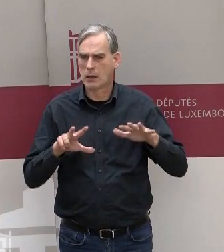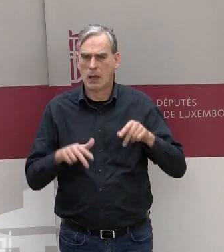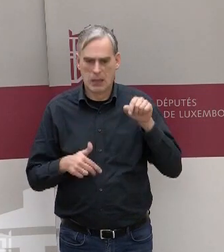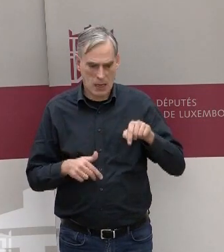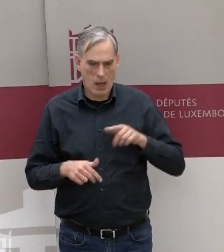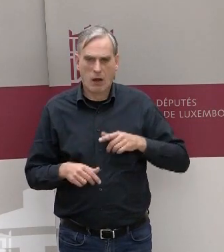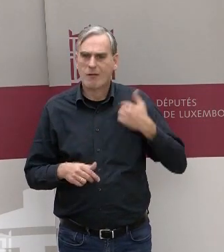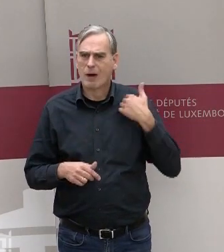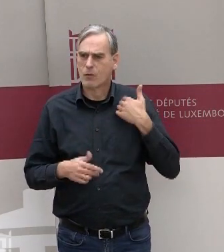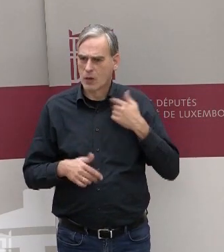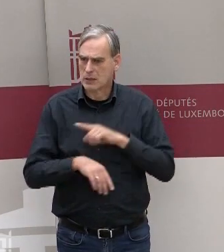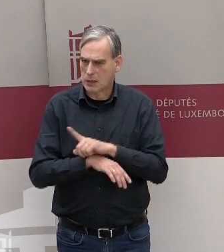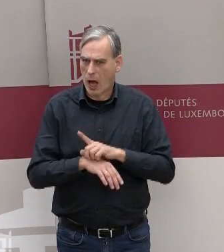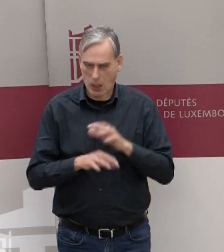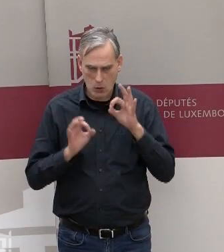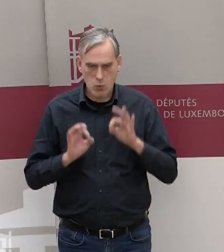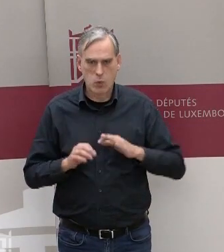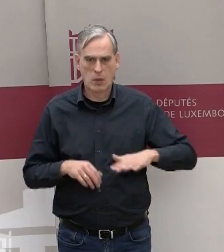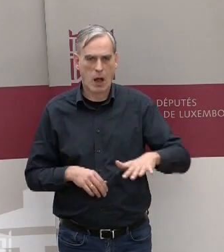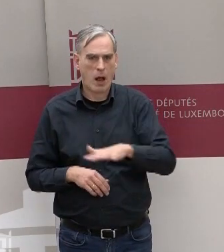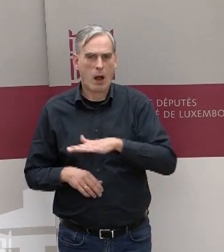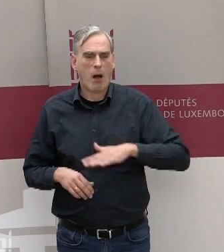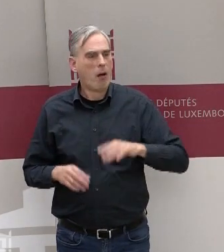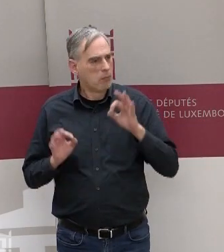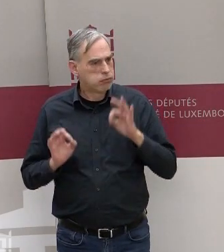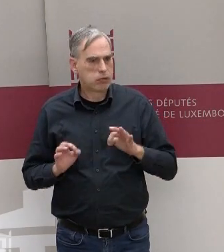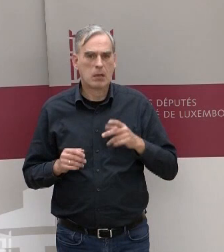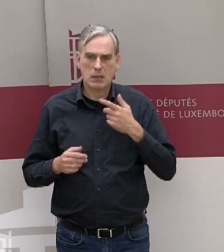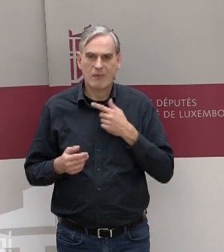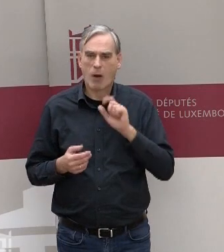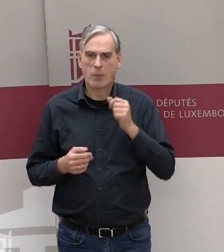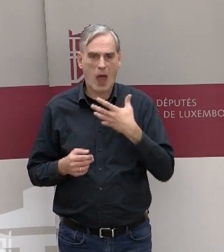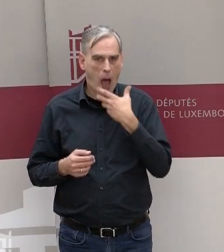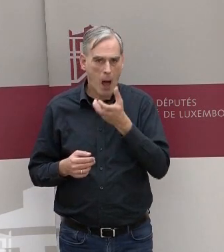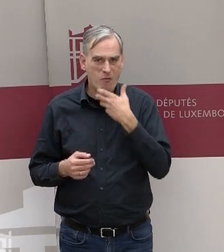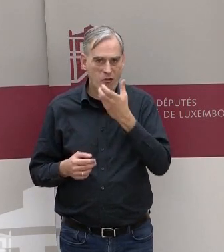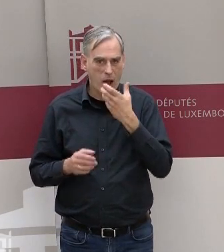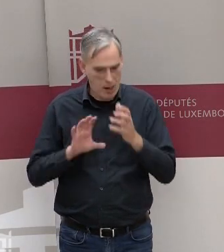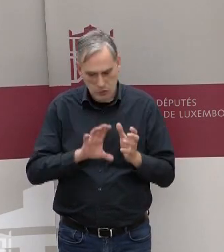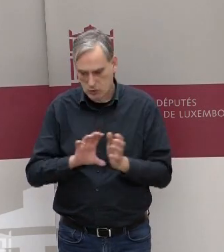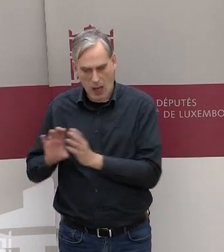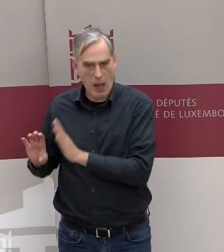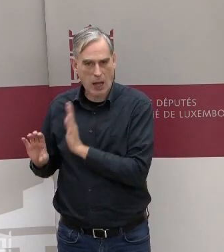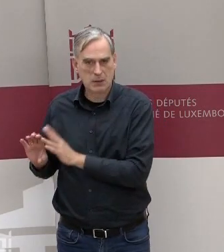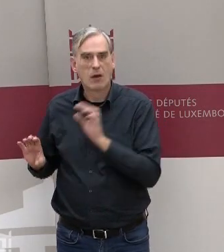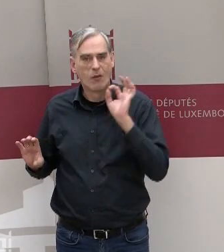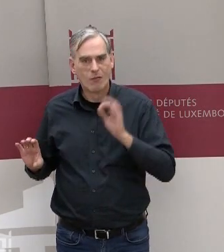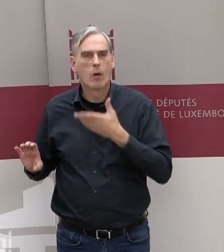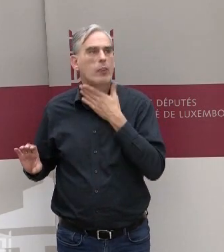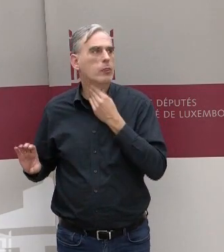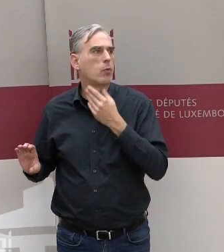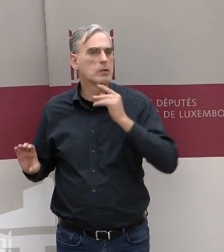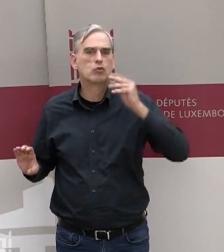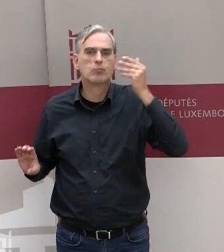auf Zeit lehnen. Das ist aber nicht geschieht. Dafür hat sich seit 2017 als das nominal